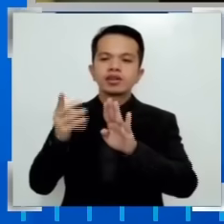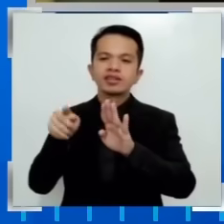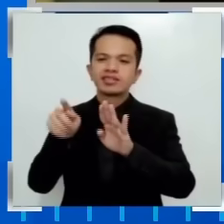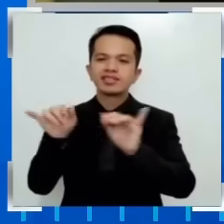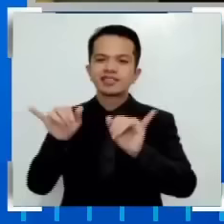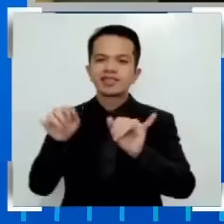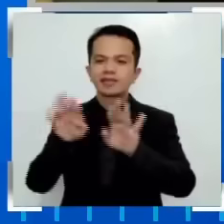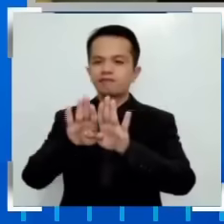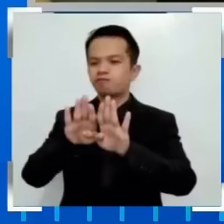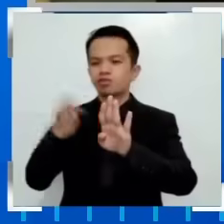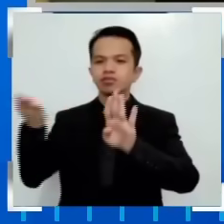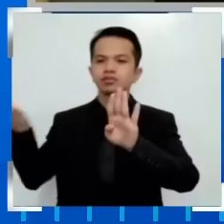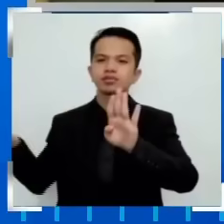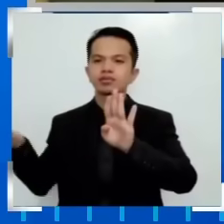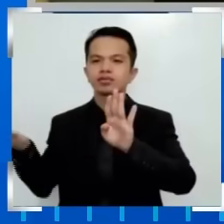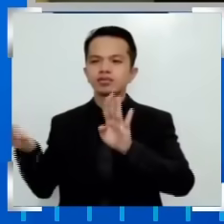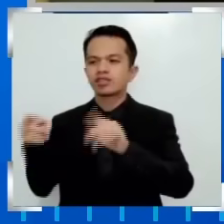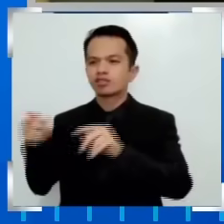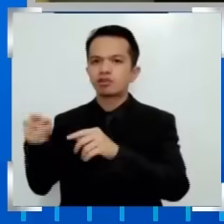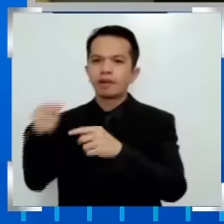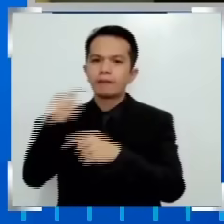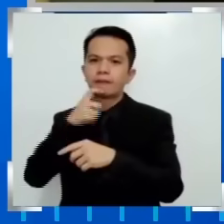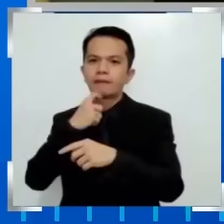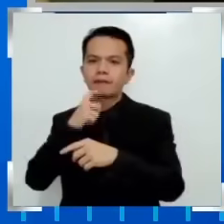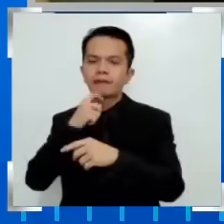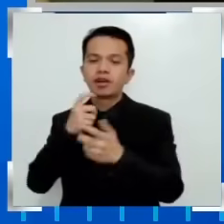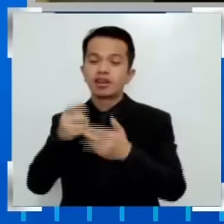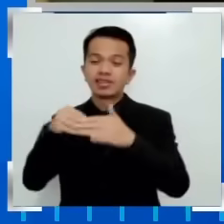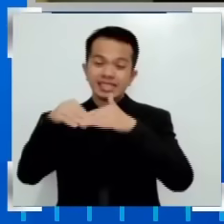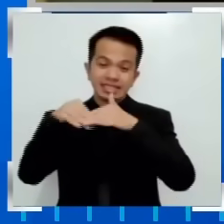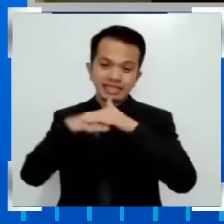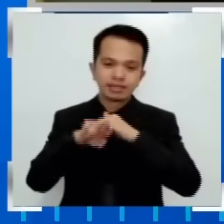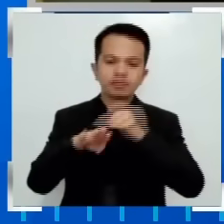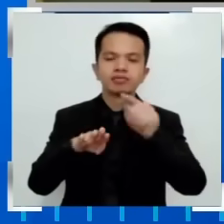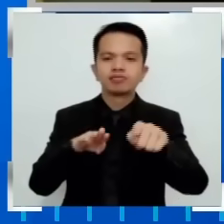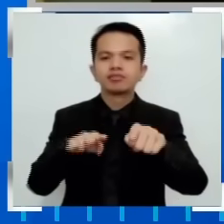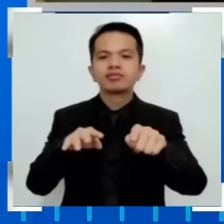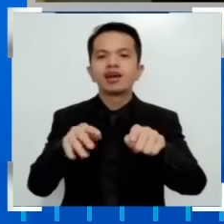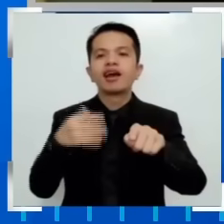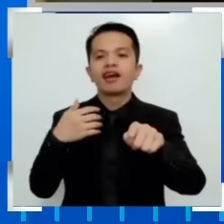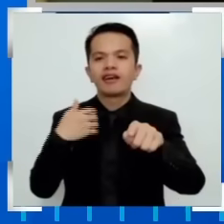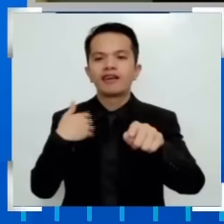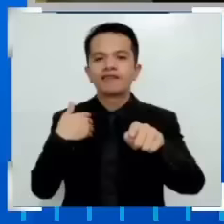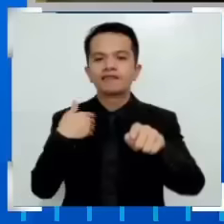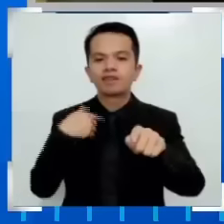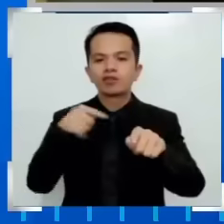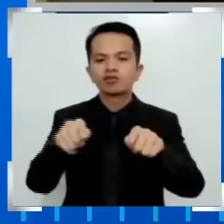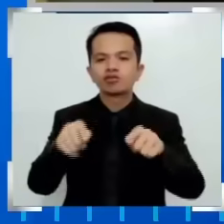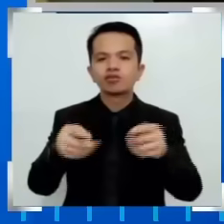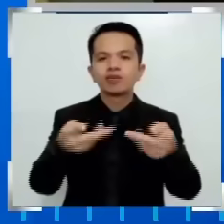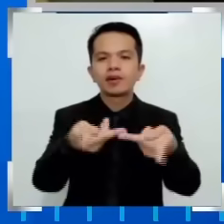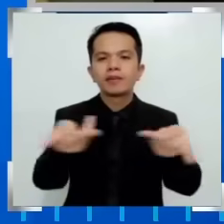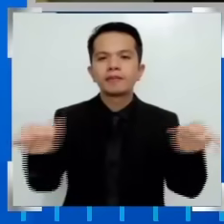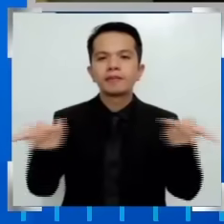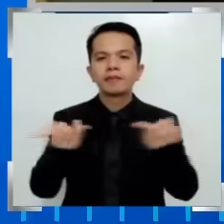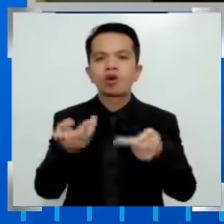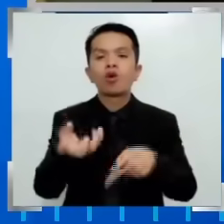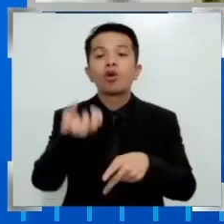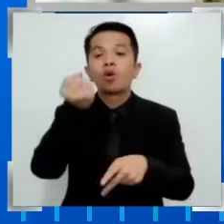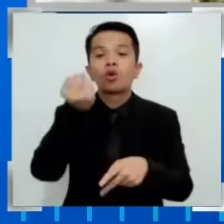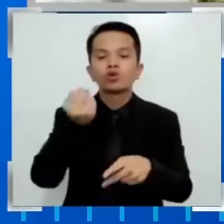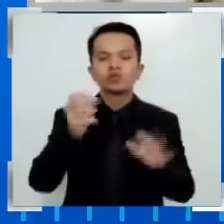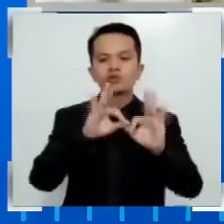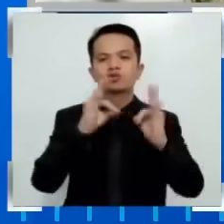sa bakal. Pagkapasok po dyan kasi, bubunga na agad ang compound ng bahay na pagmamayari ng pamilya